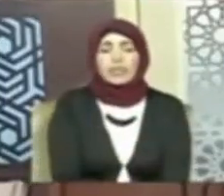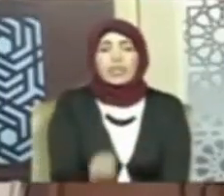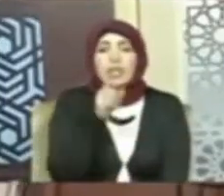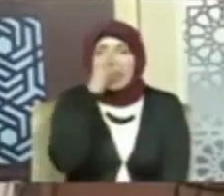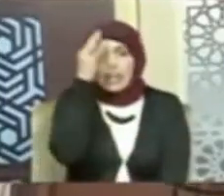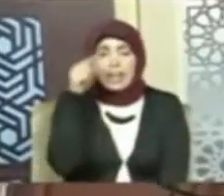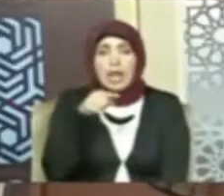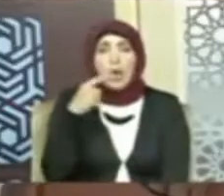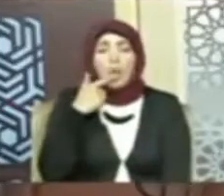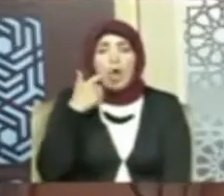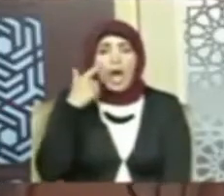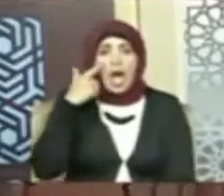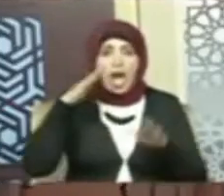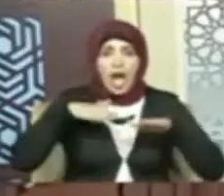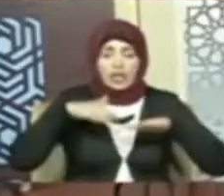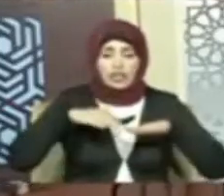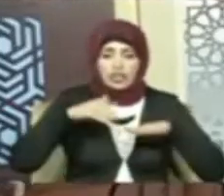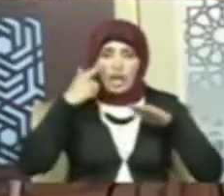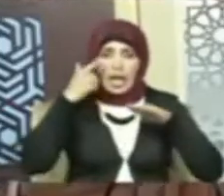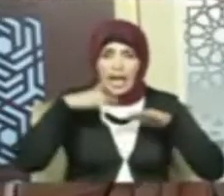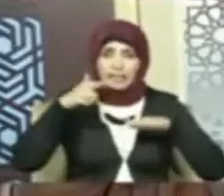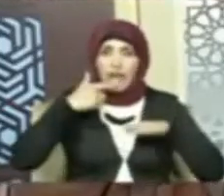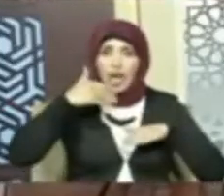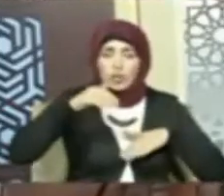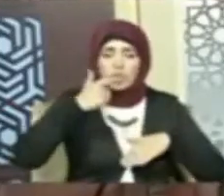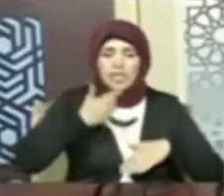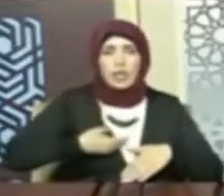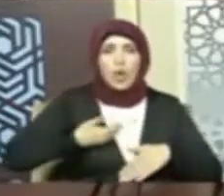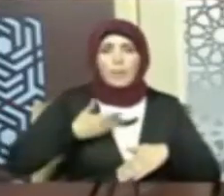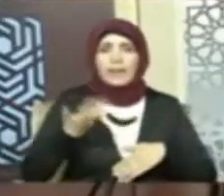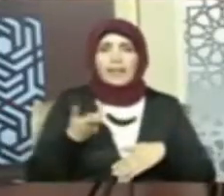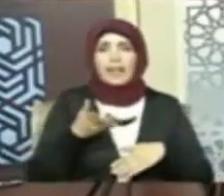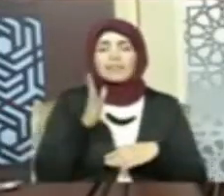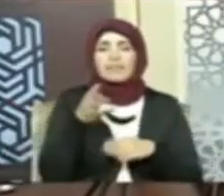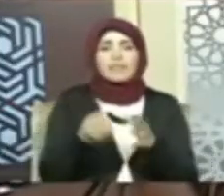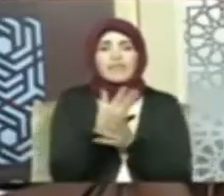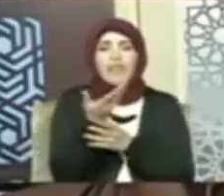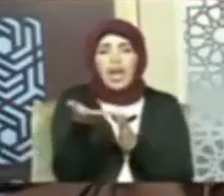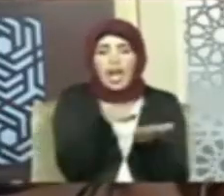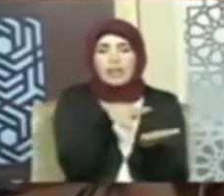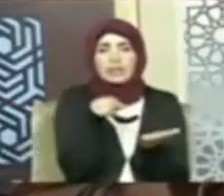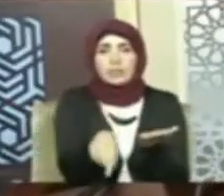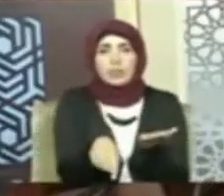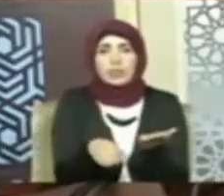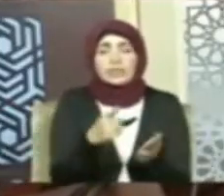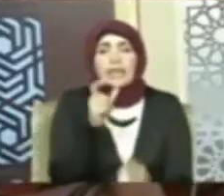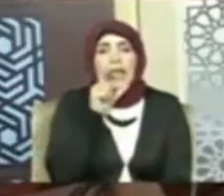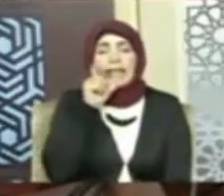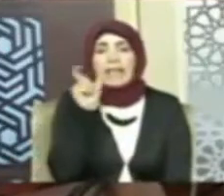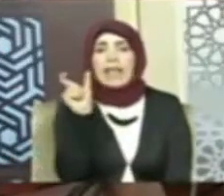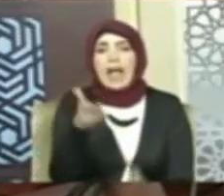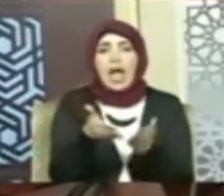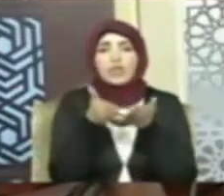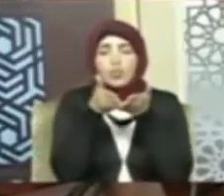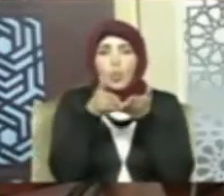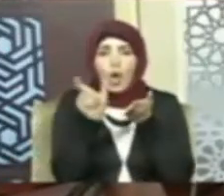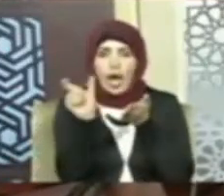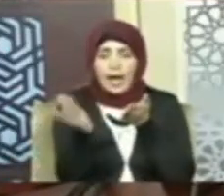منه يا نوح كيف وجدت الدنيا كرجل بنى